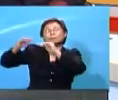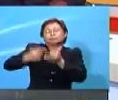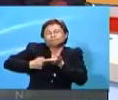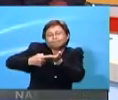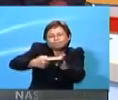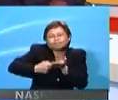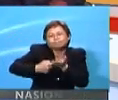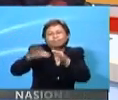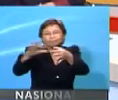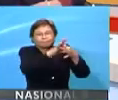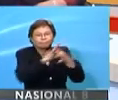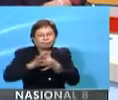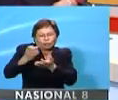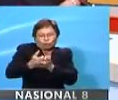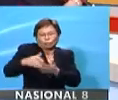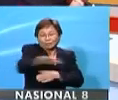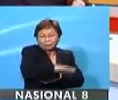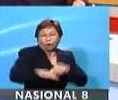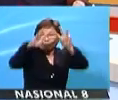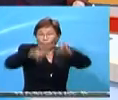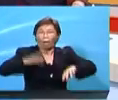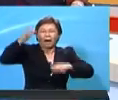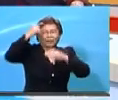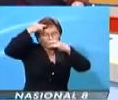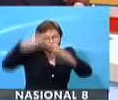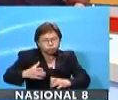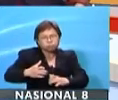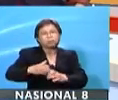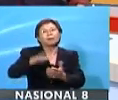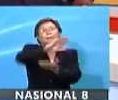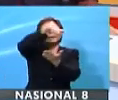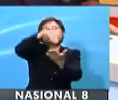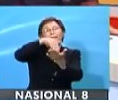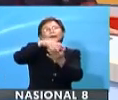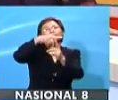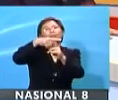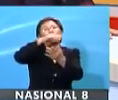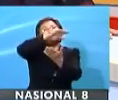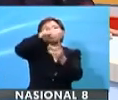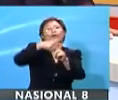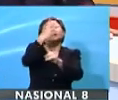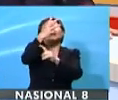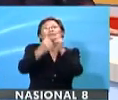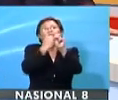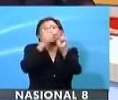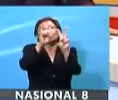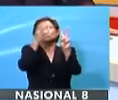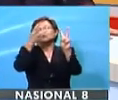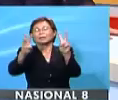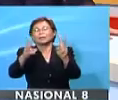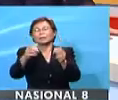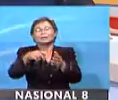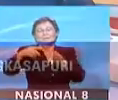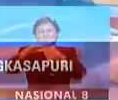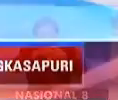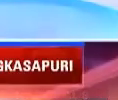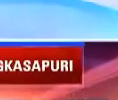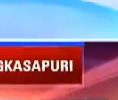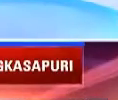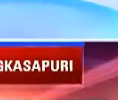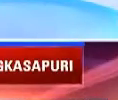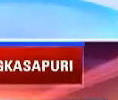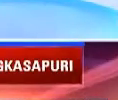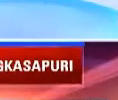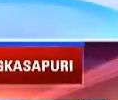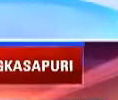kerjasama ekonomi komprehensif serantau akan dimuktamadkan pertengahan tahun depan. Untuk laporan lanjut, kita bersama Hazel Desmond sempena mesyuarat